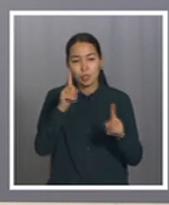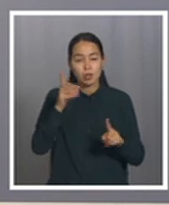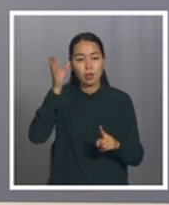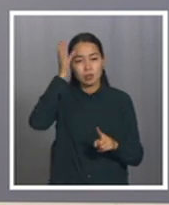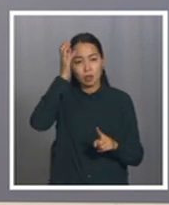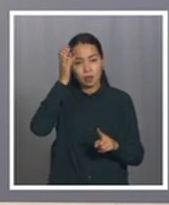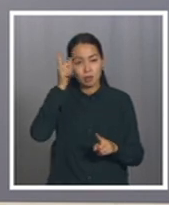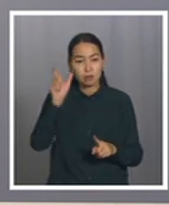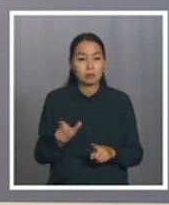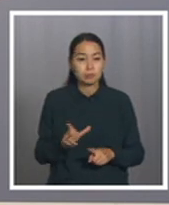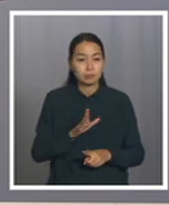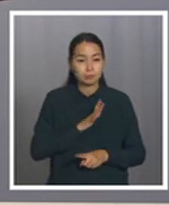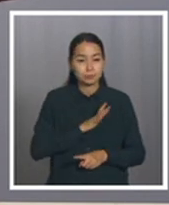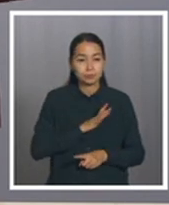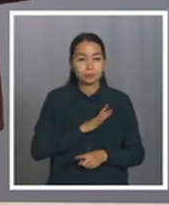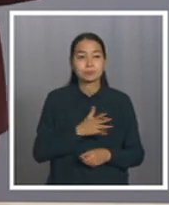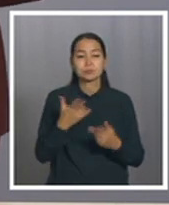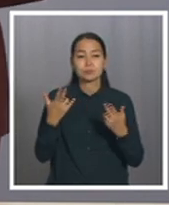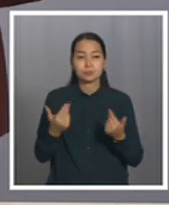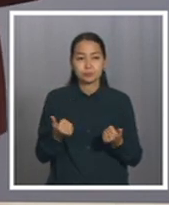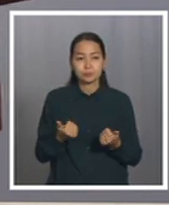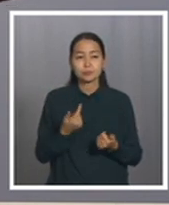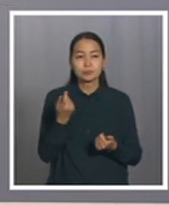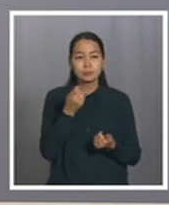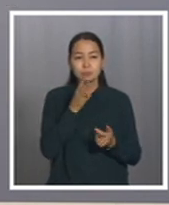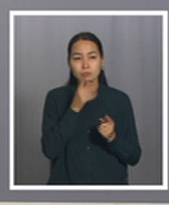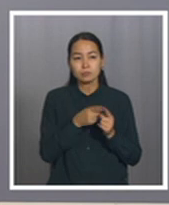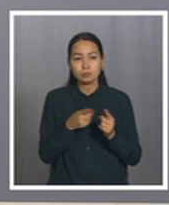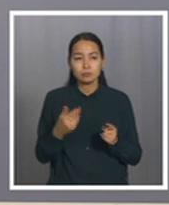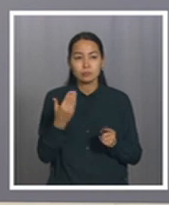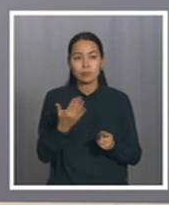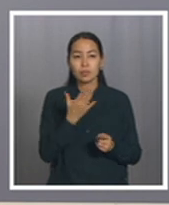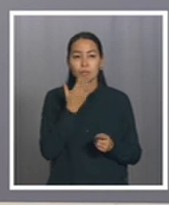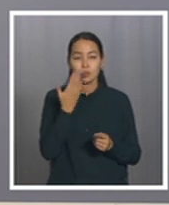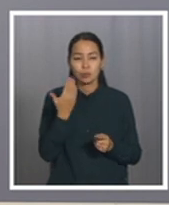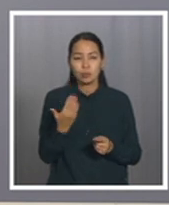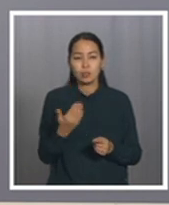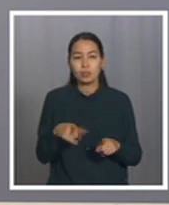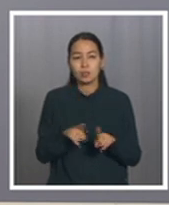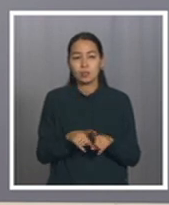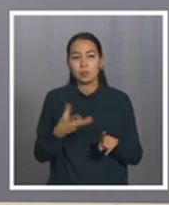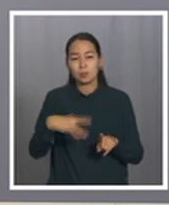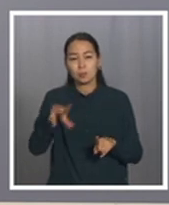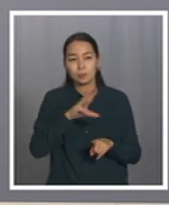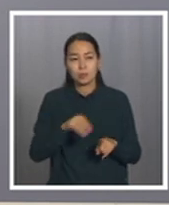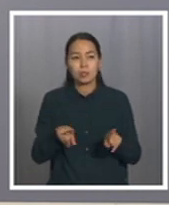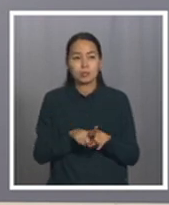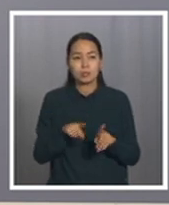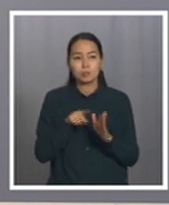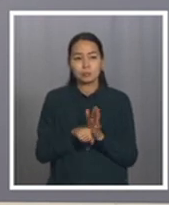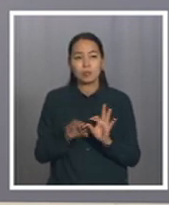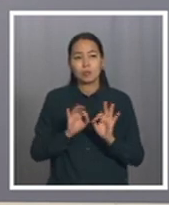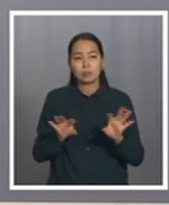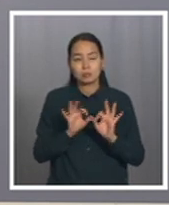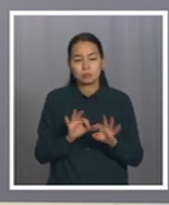болады. Әрине, аздаған уақыт ішінде ұлт ұстазының барлық қырын айтып тауысу